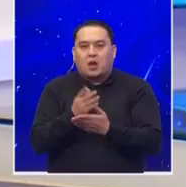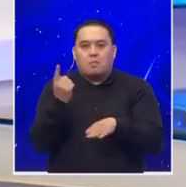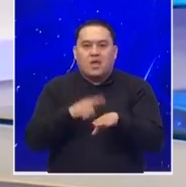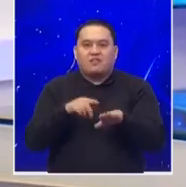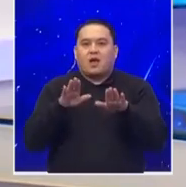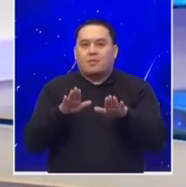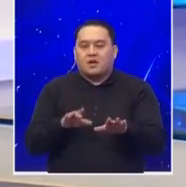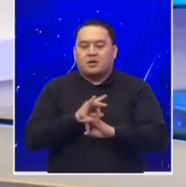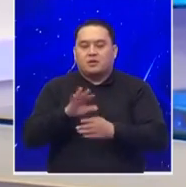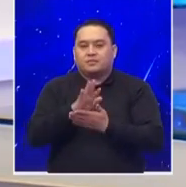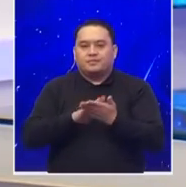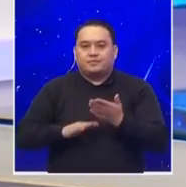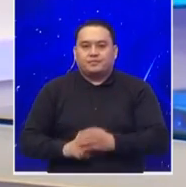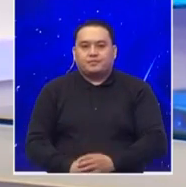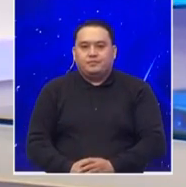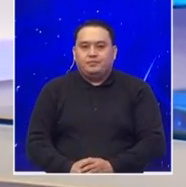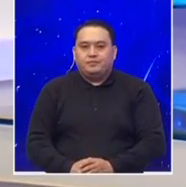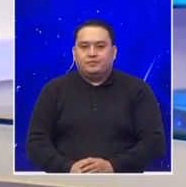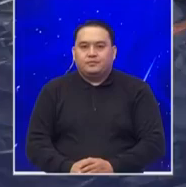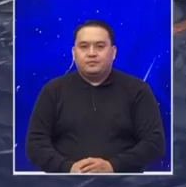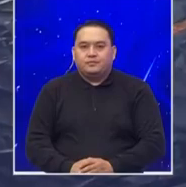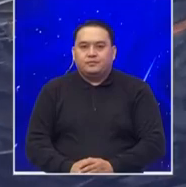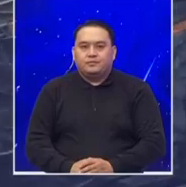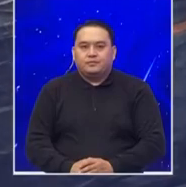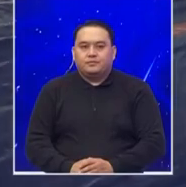первые места расскажет Алексей Цой.